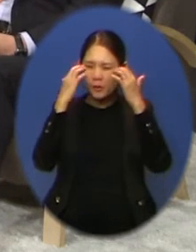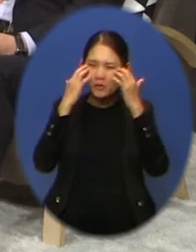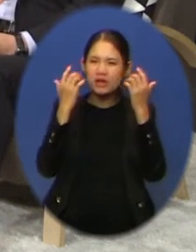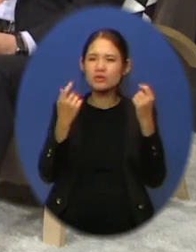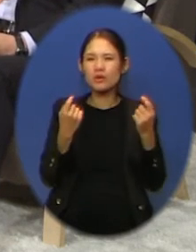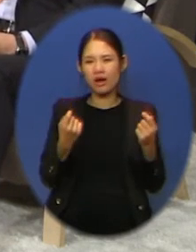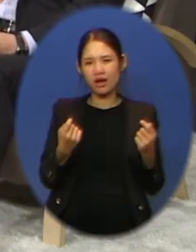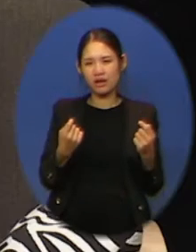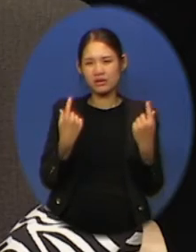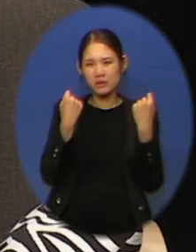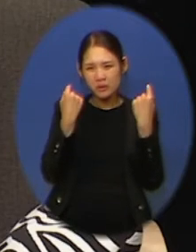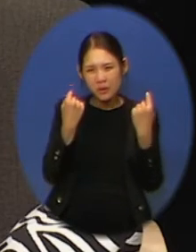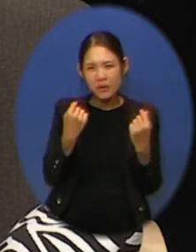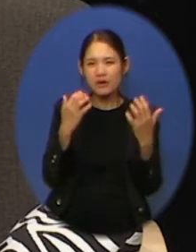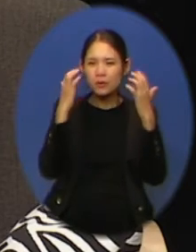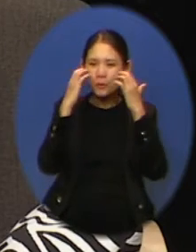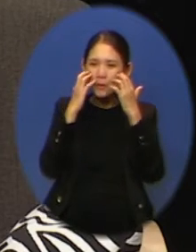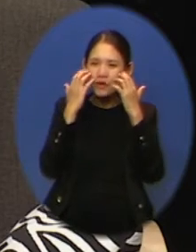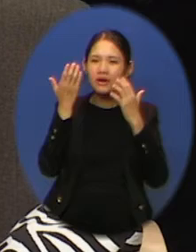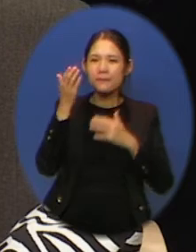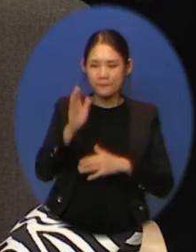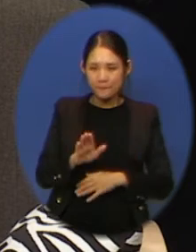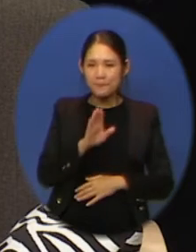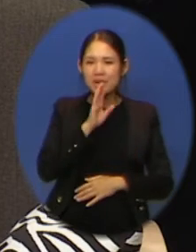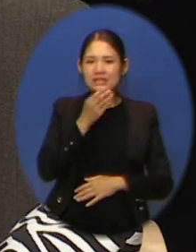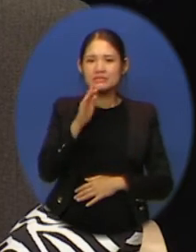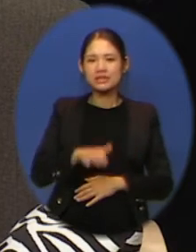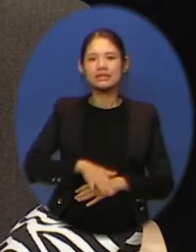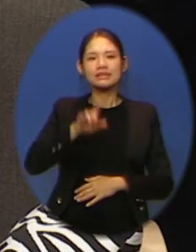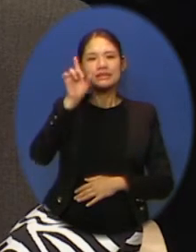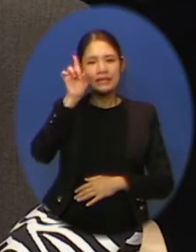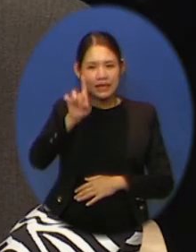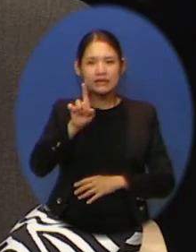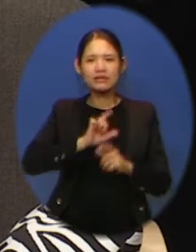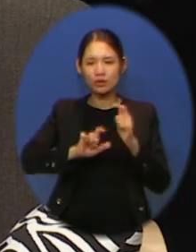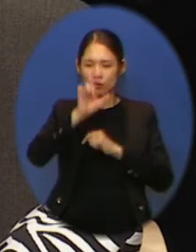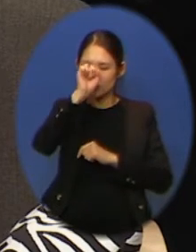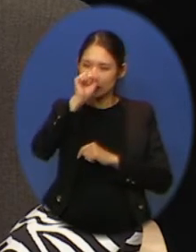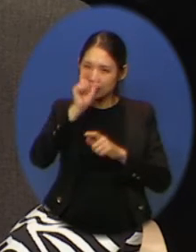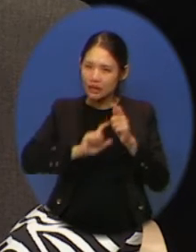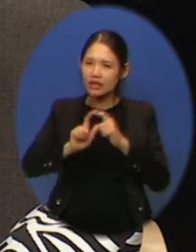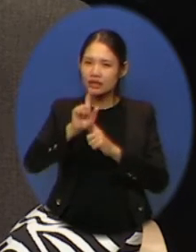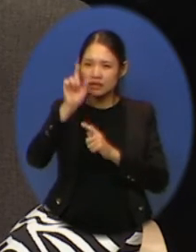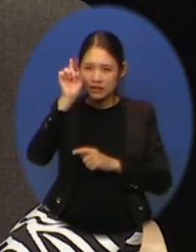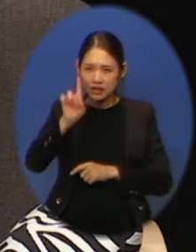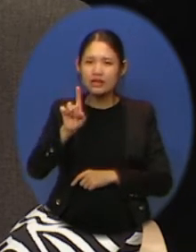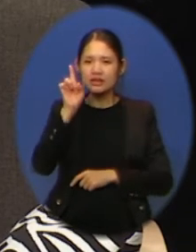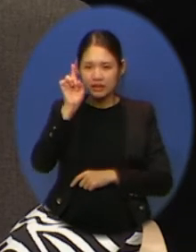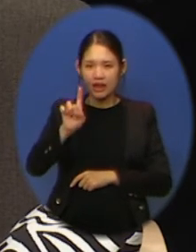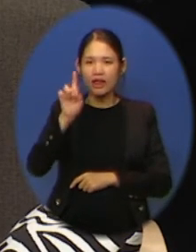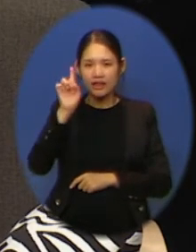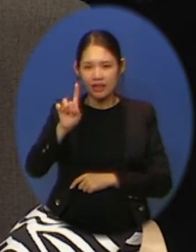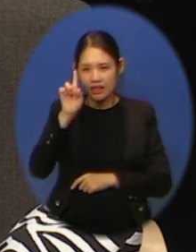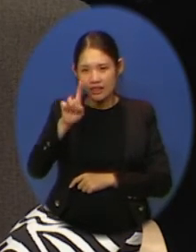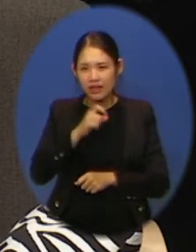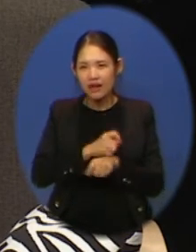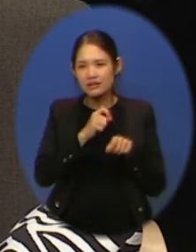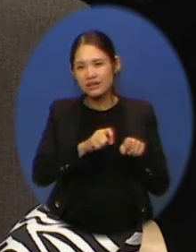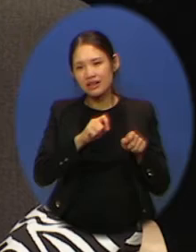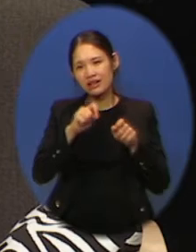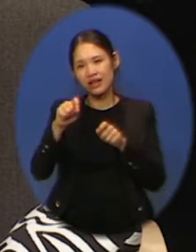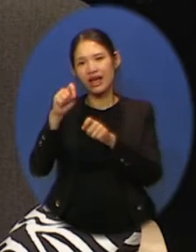그날 밤에 또 내일은 또 뭐가 다 예. 이러다가 내일 내일 하면서 연장을 하다